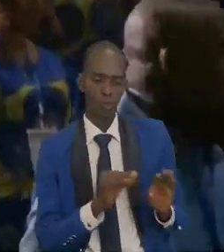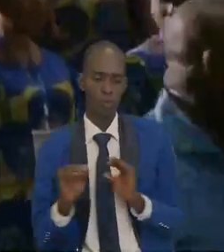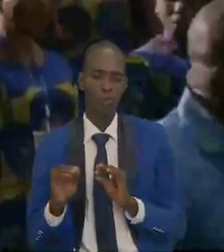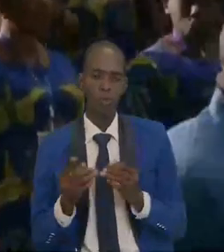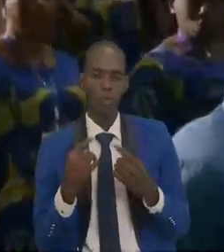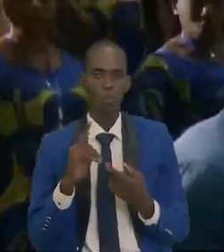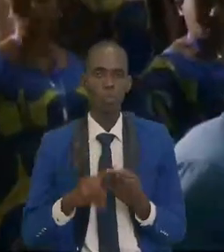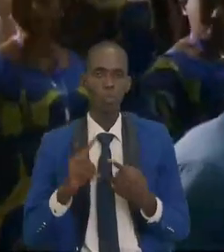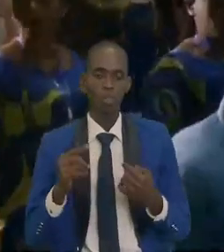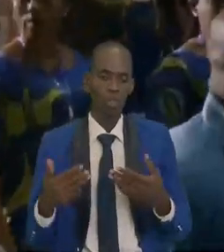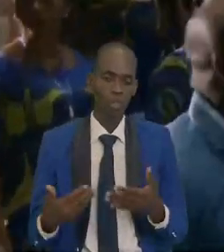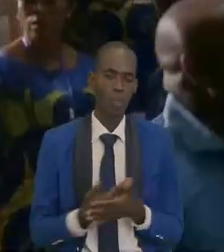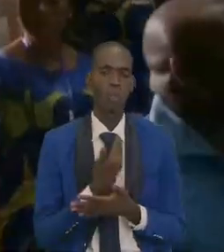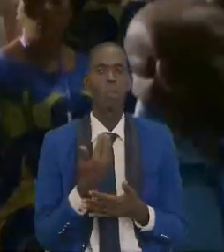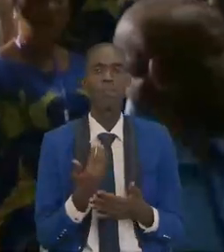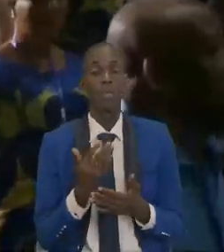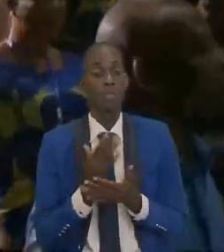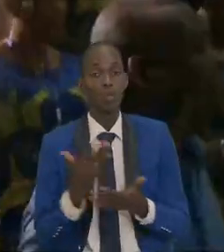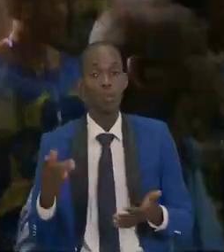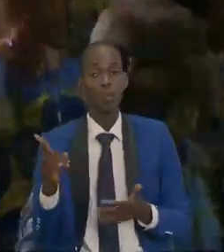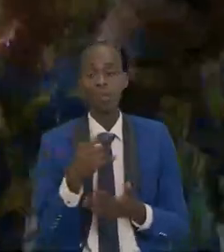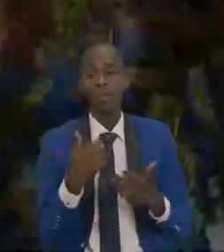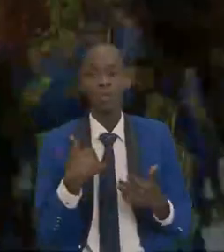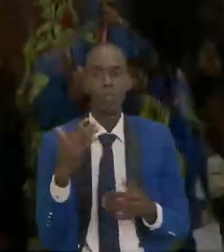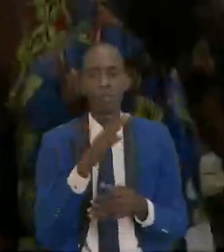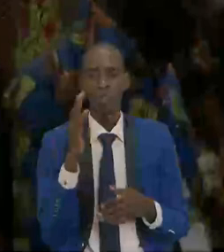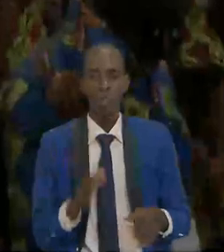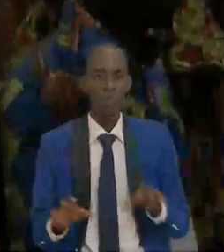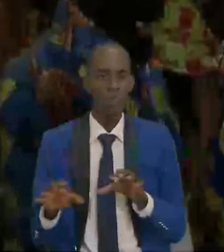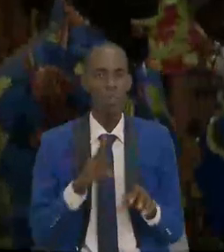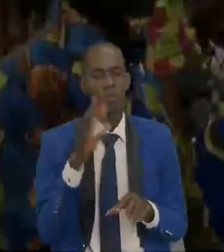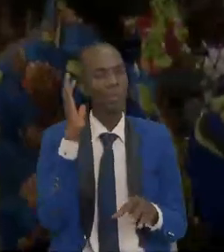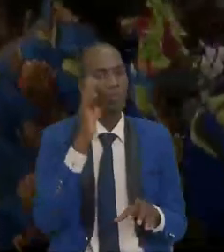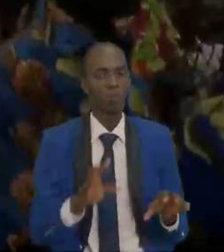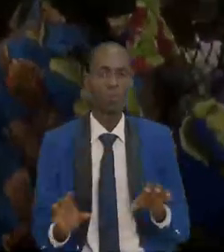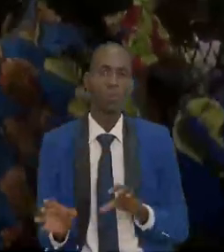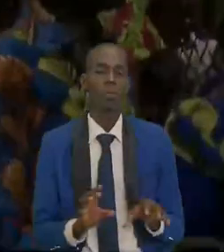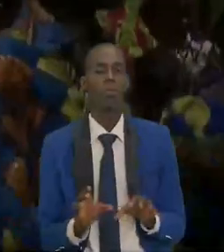Venons dans le nouveau. Quelque chose que tu n'as jamais fait, tu le feras.